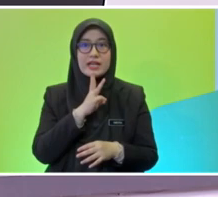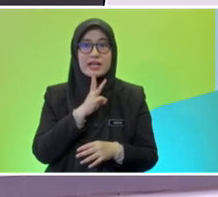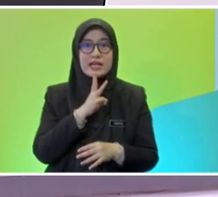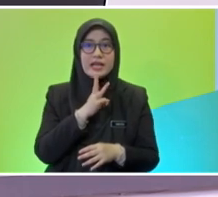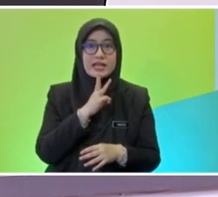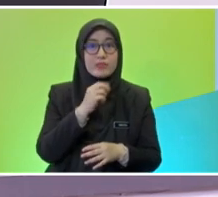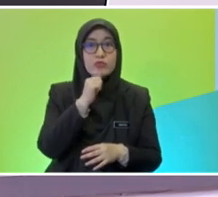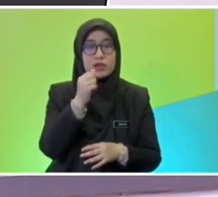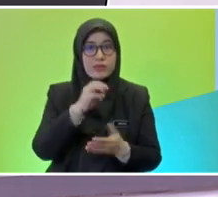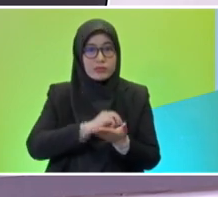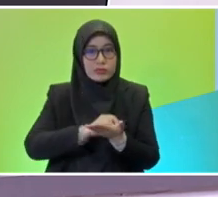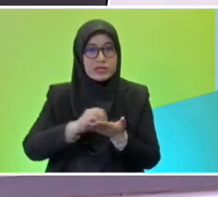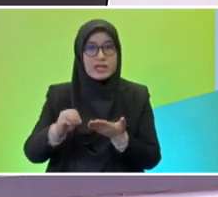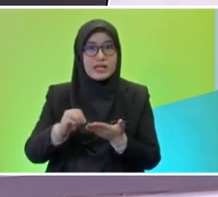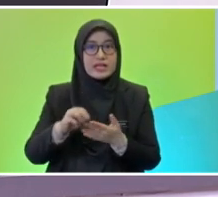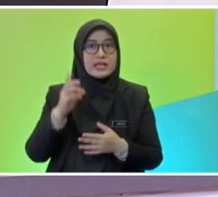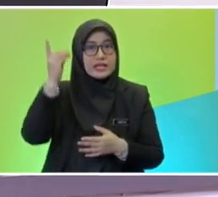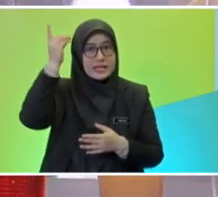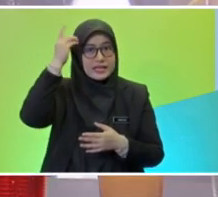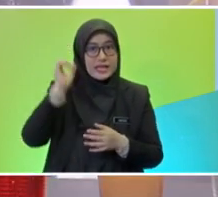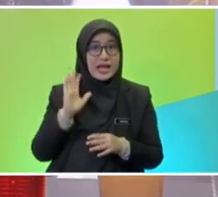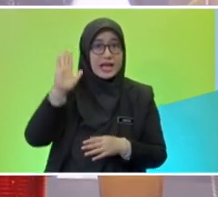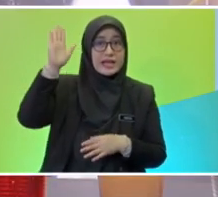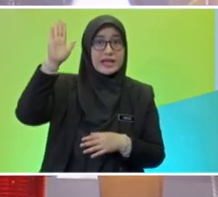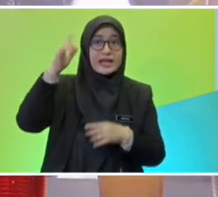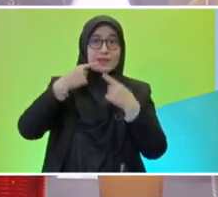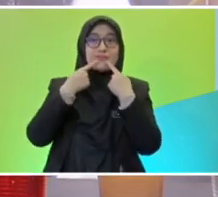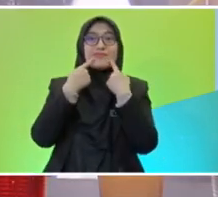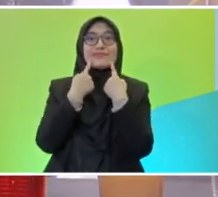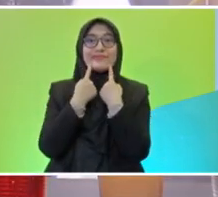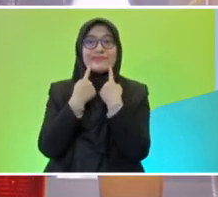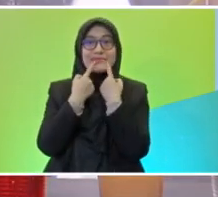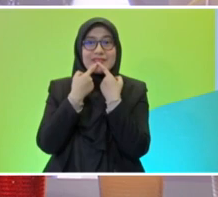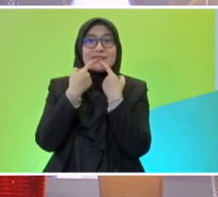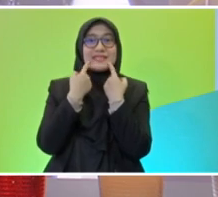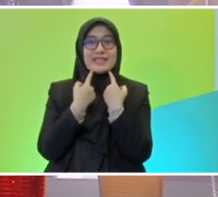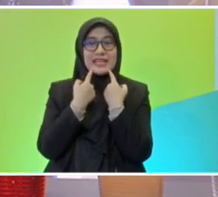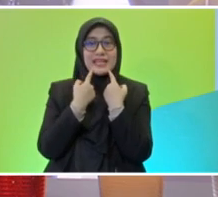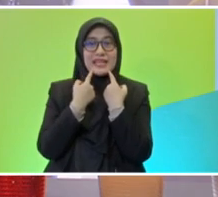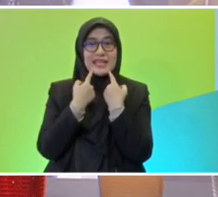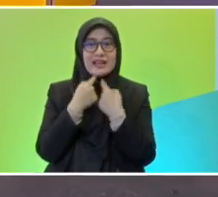maka dia akan mengangkat Oke emoji emoji baru